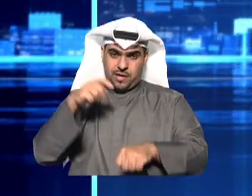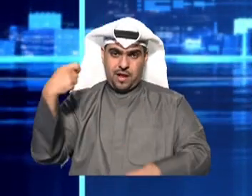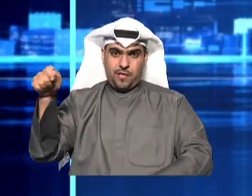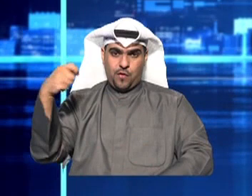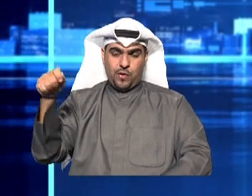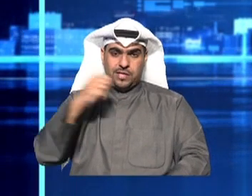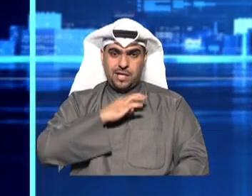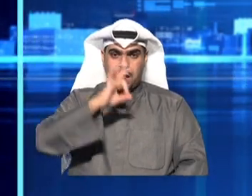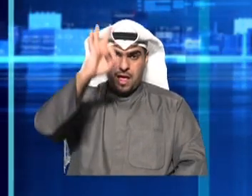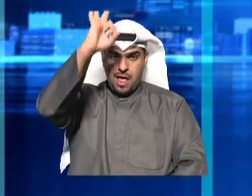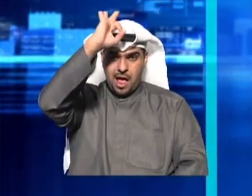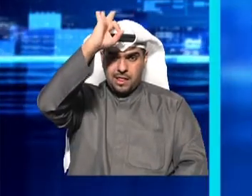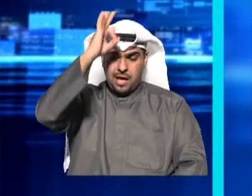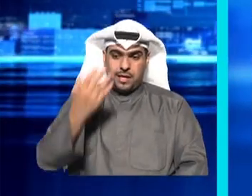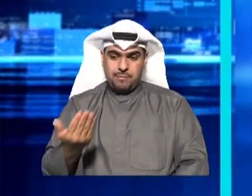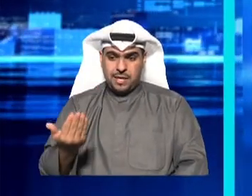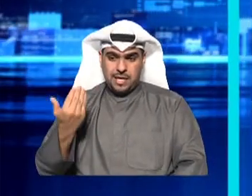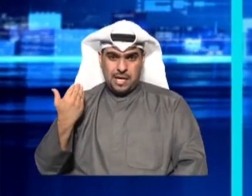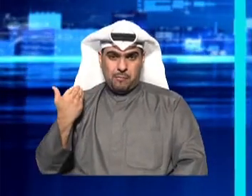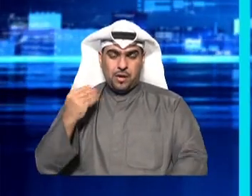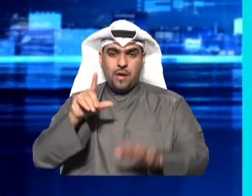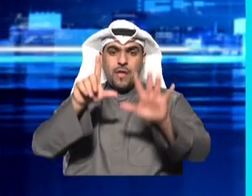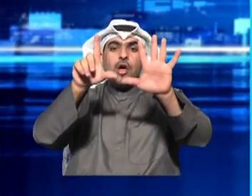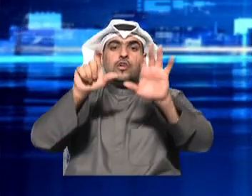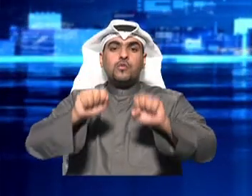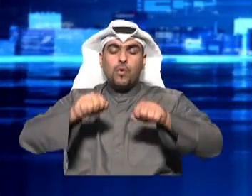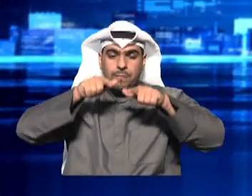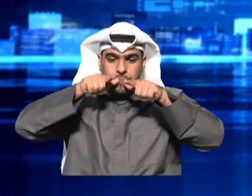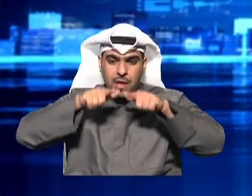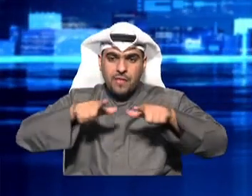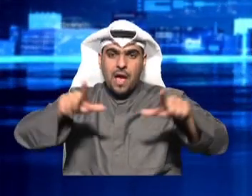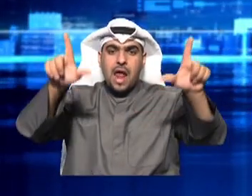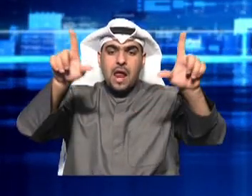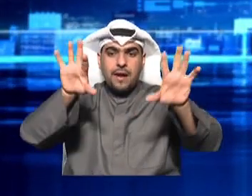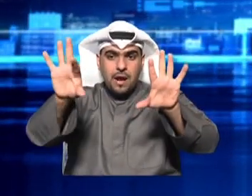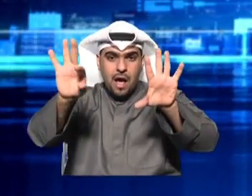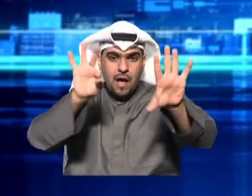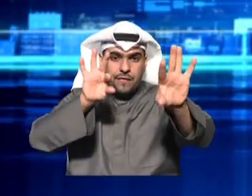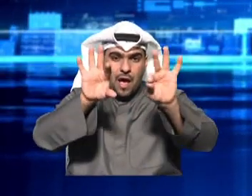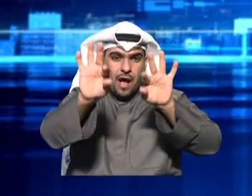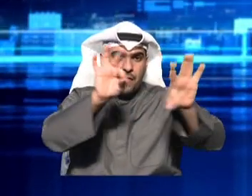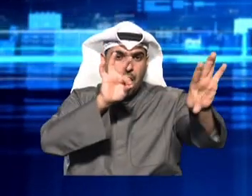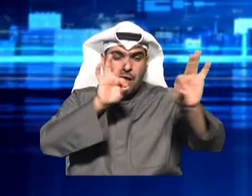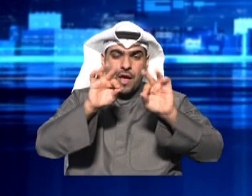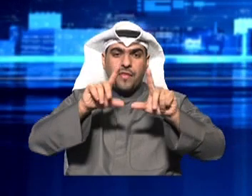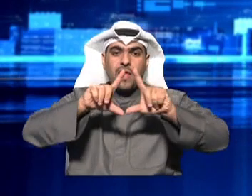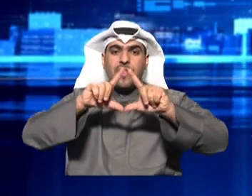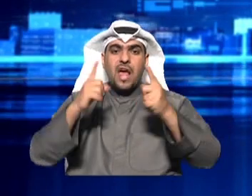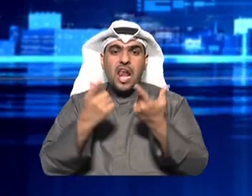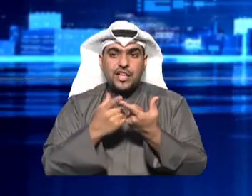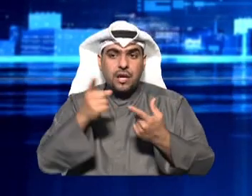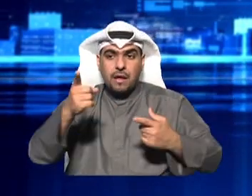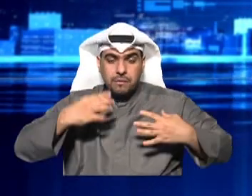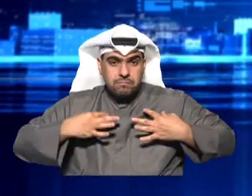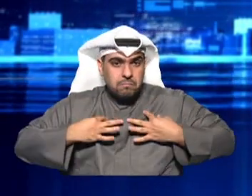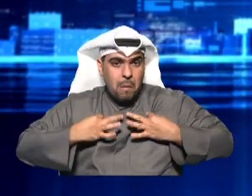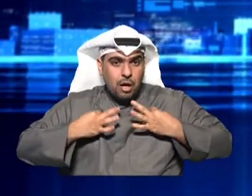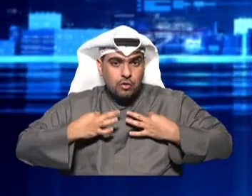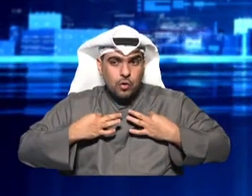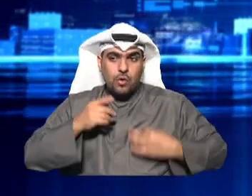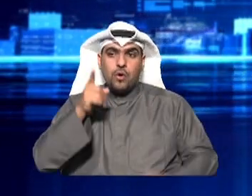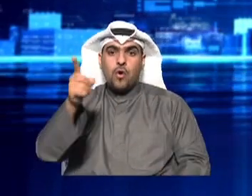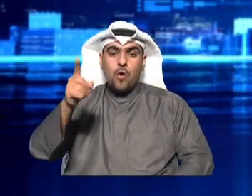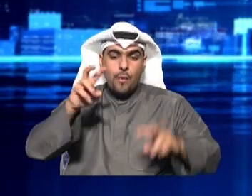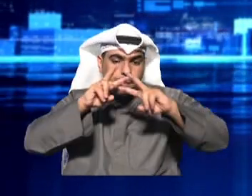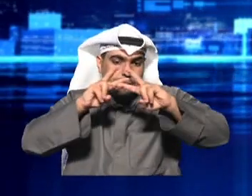محايدة للتحقيق بوفاة أحمد الظفيري أثناء حجزه بإحدى الإدارات التابعة لقطاع الأمن الجنائي، وبيان ما إذا